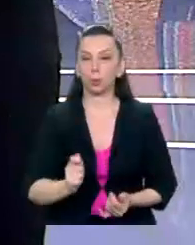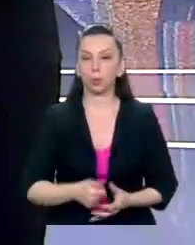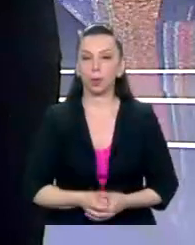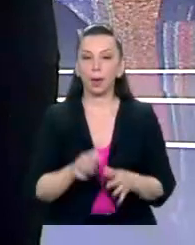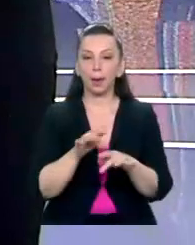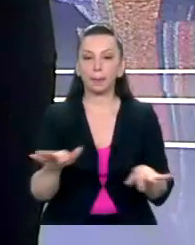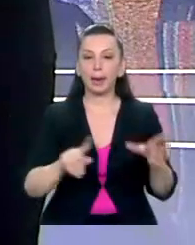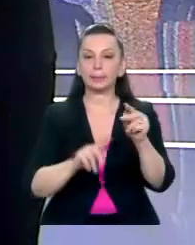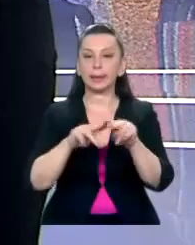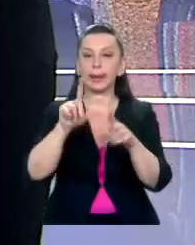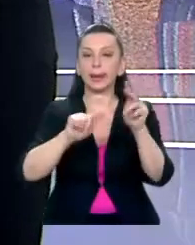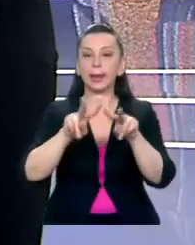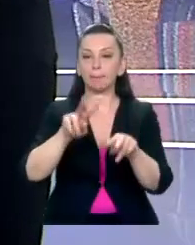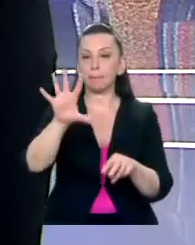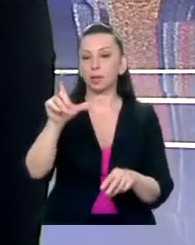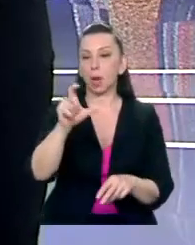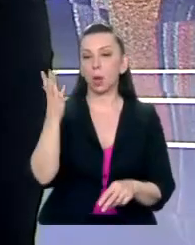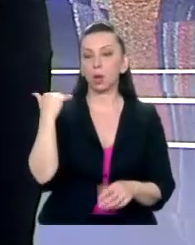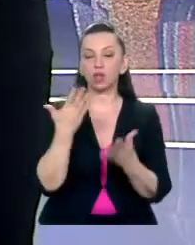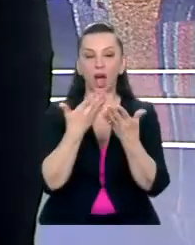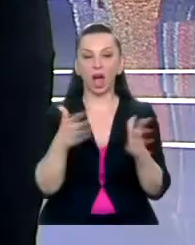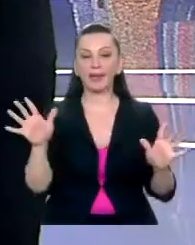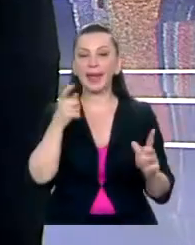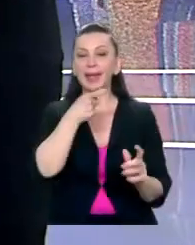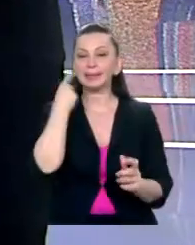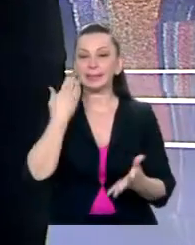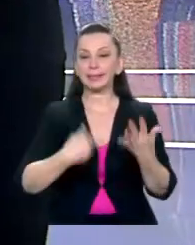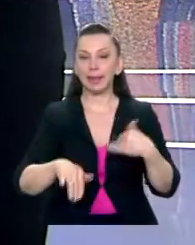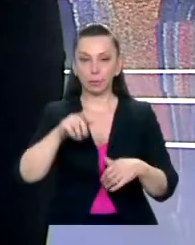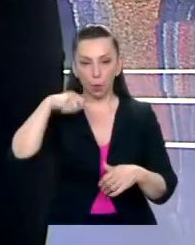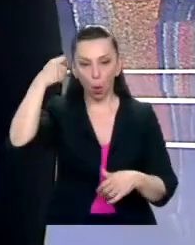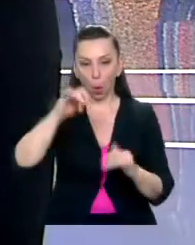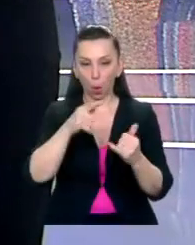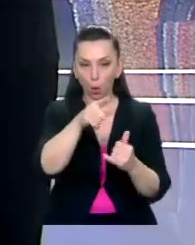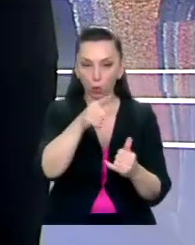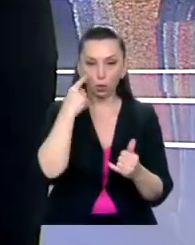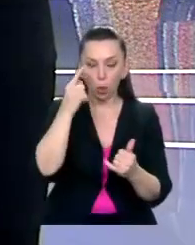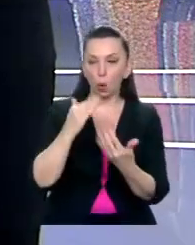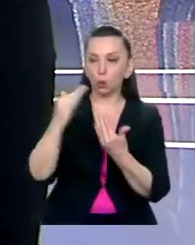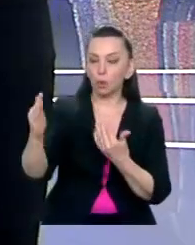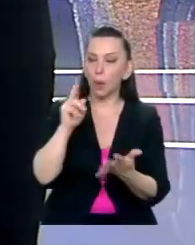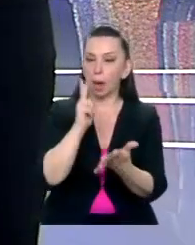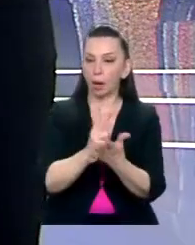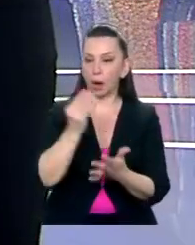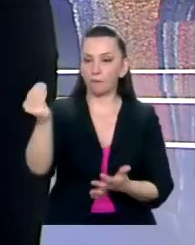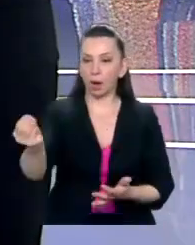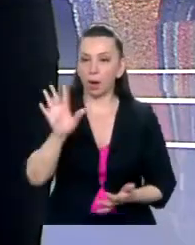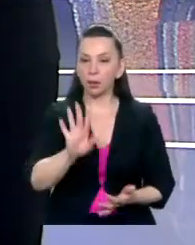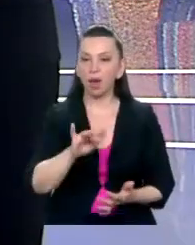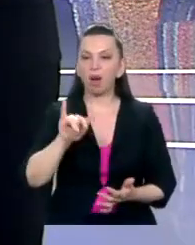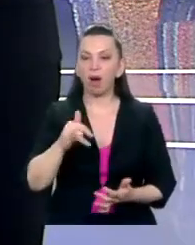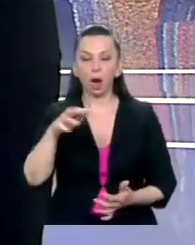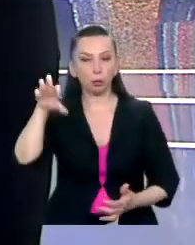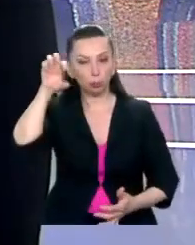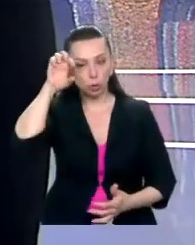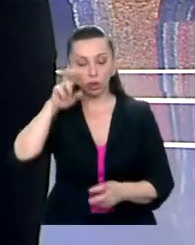Piyanist iklim tamkan 5 ay önce ayrıldığı eski sevgilisi oyuncu Fırat Tanış hakkında uzaklaştırma kararı aldırmıştı ağır